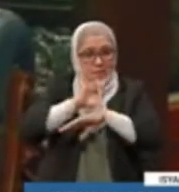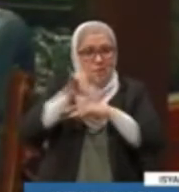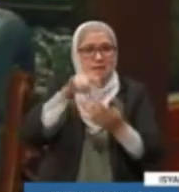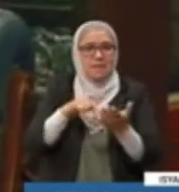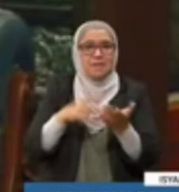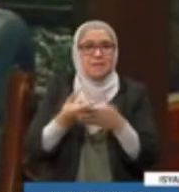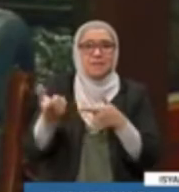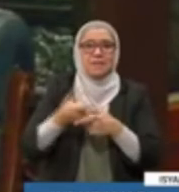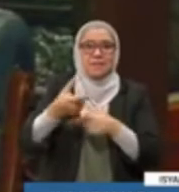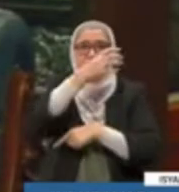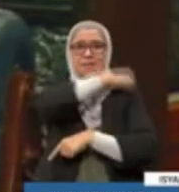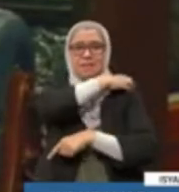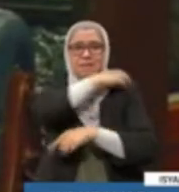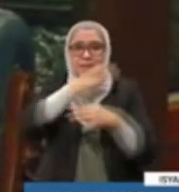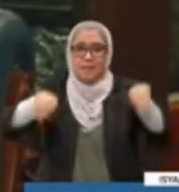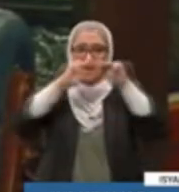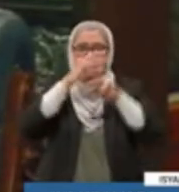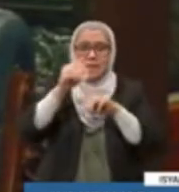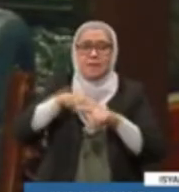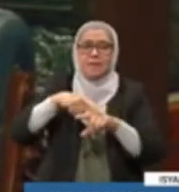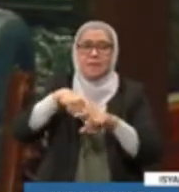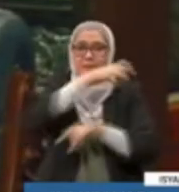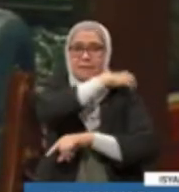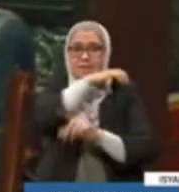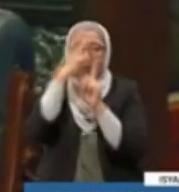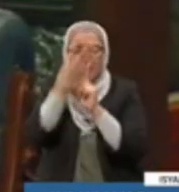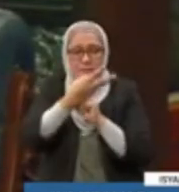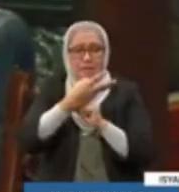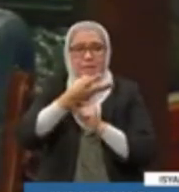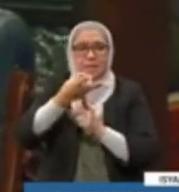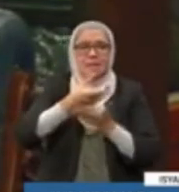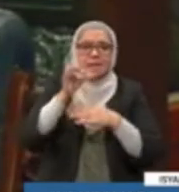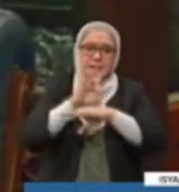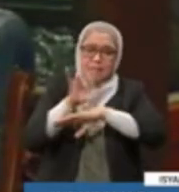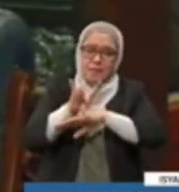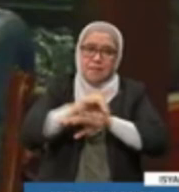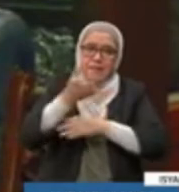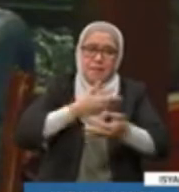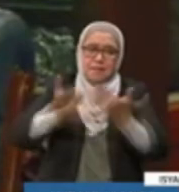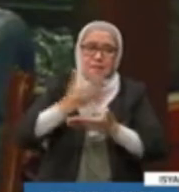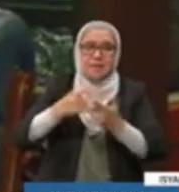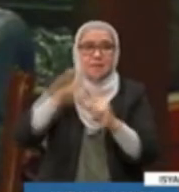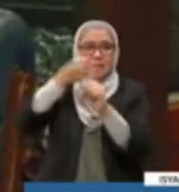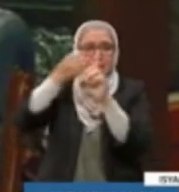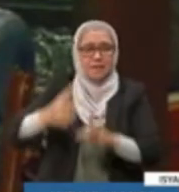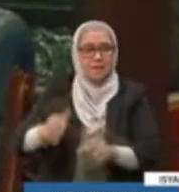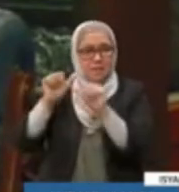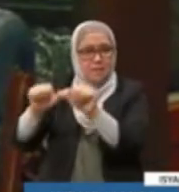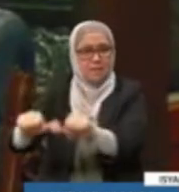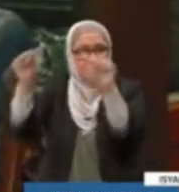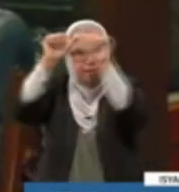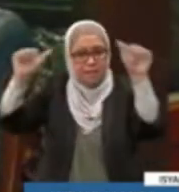pegawai jabatan kebajikan masyarakat yang terlatih dan Man Sule tinggal di asrama untuk sementara diberi makan minum telah ide pada keperluan